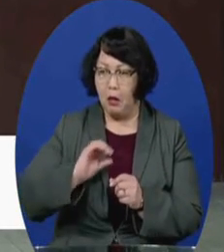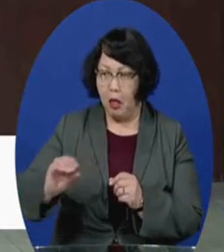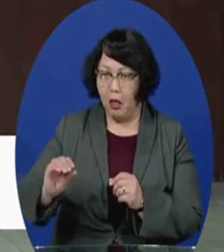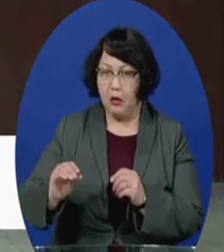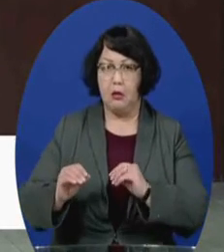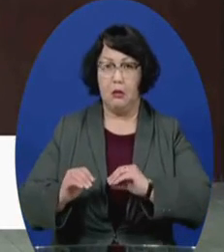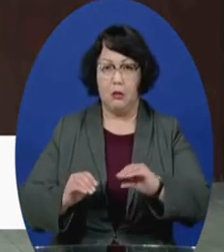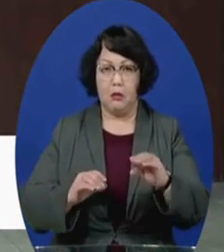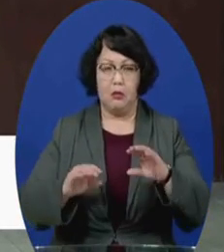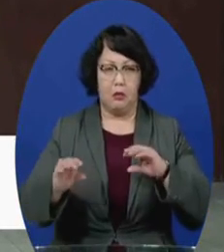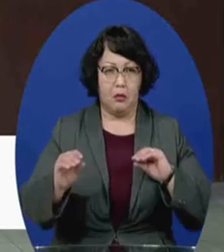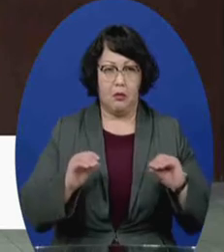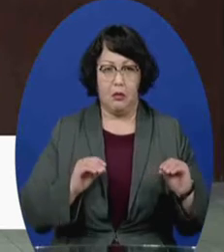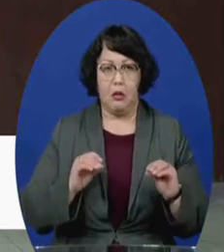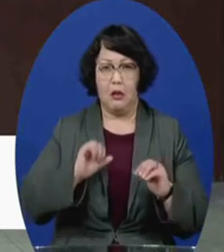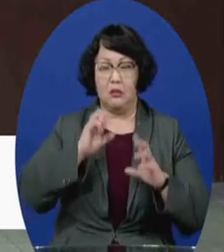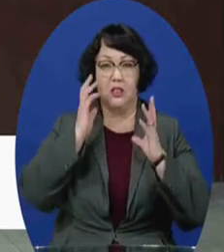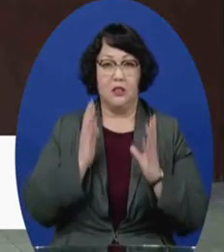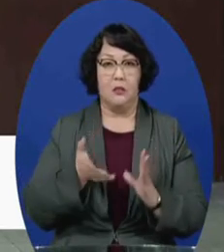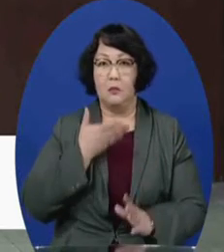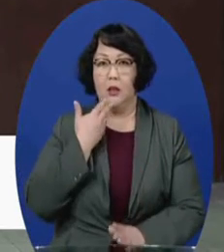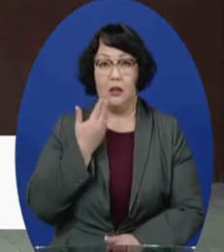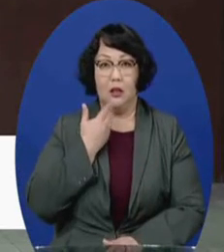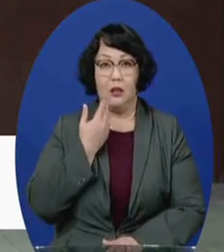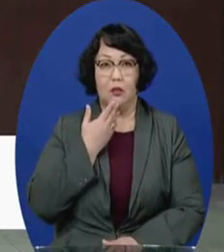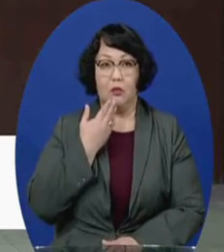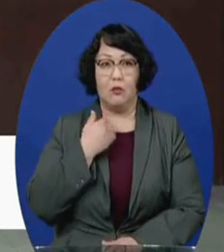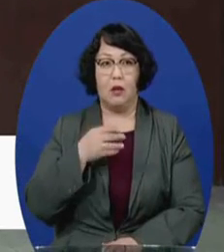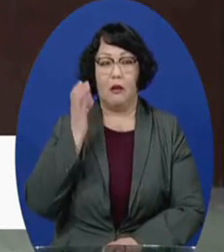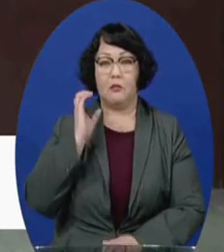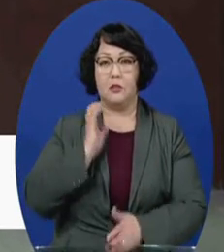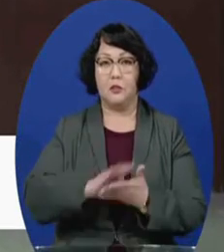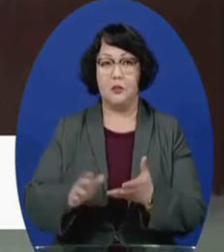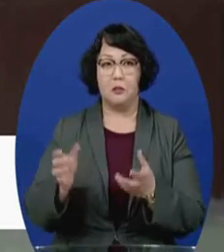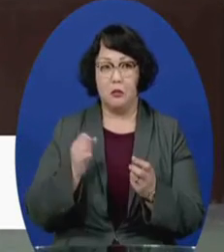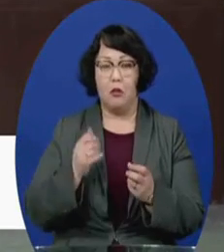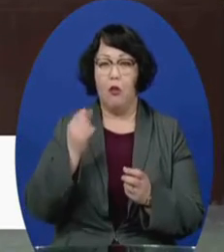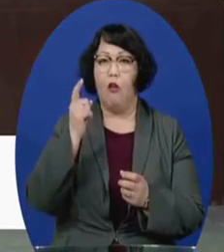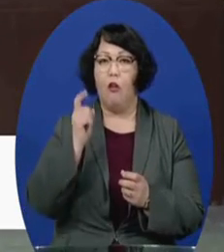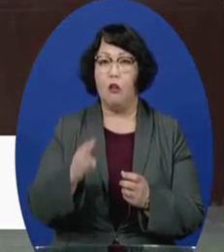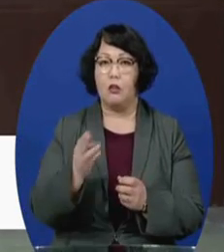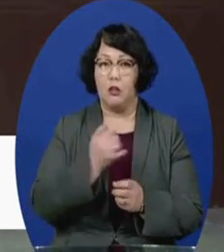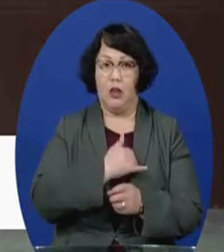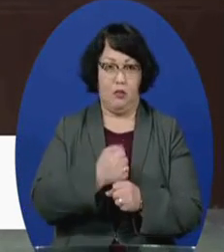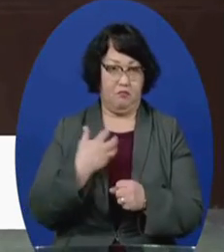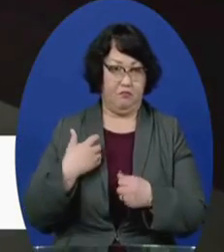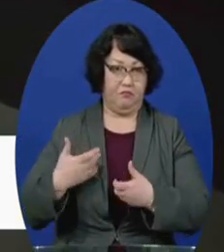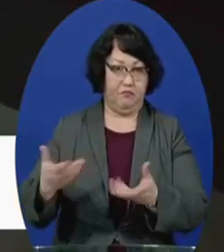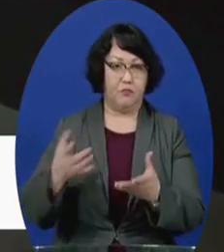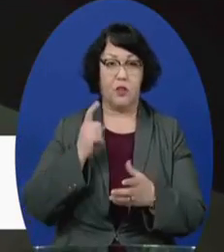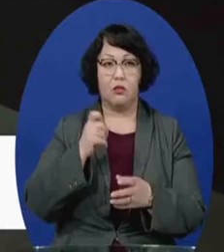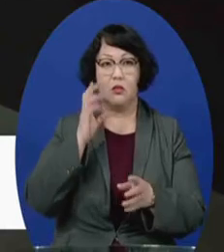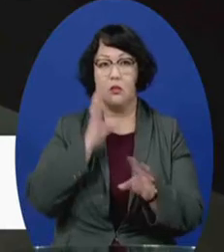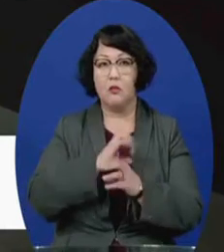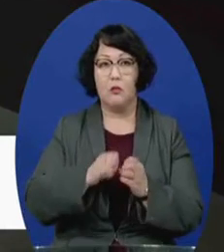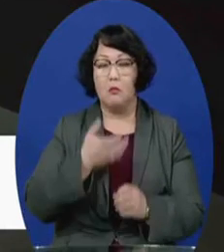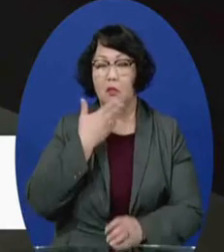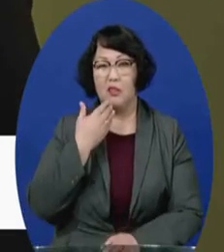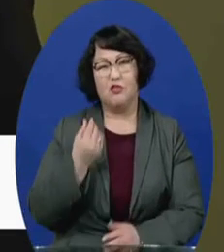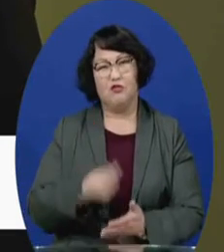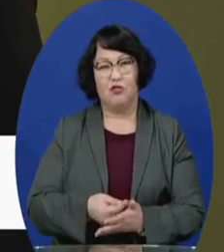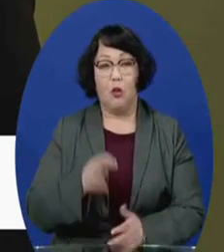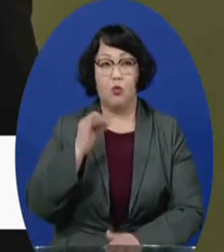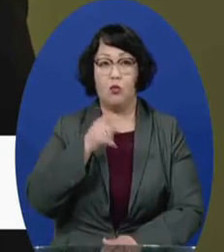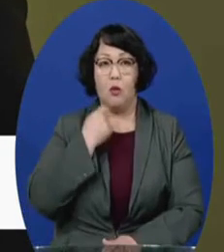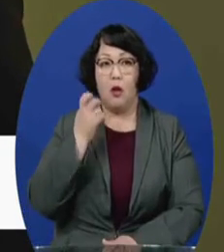нөгөөдөө нь шийдэж байгаа байхгүй. Парк шинжилэл гээл нэг хоттой өргөчдөг хотон шийдэж байгаа байхгүй юм байна. Аюутлагаа